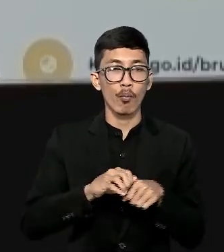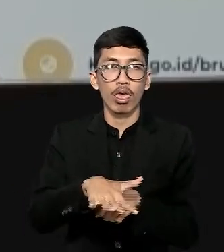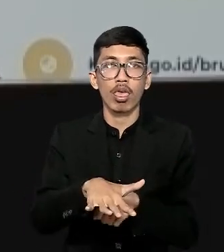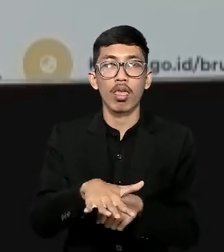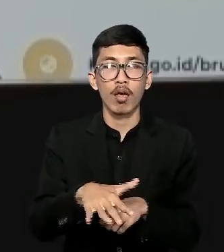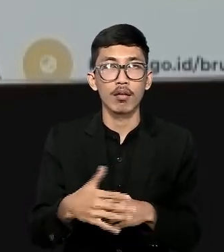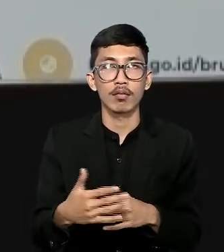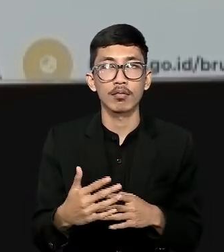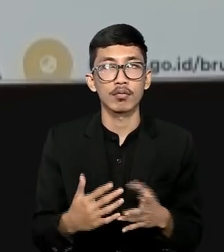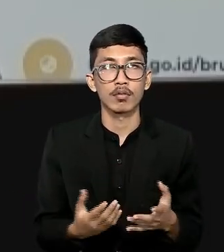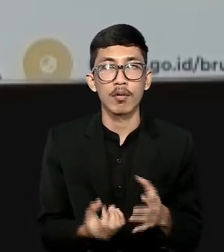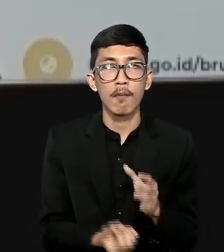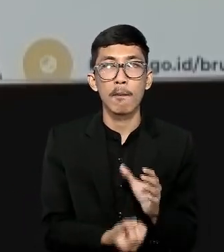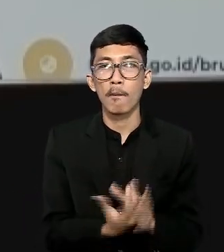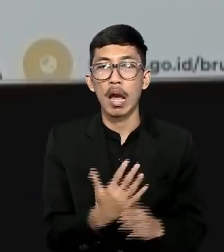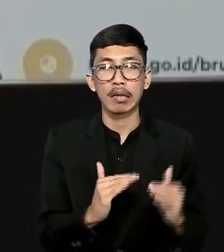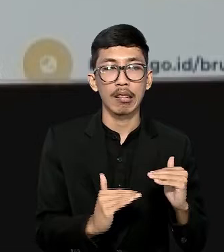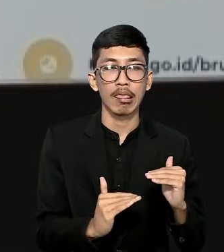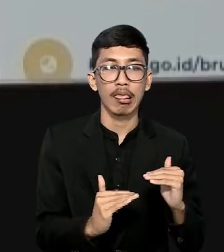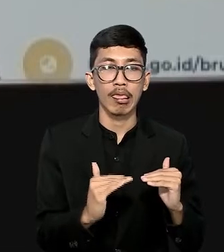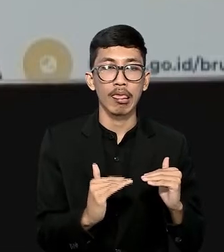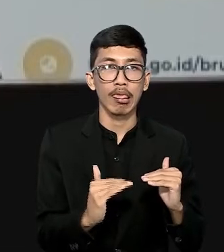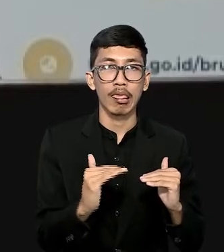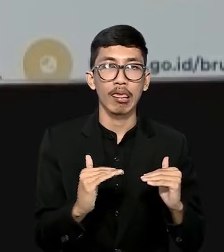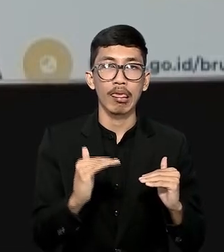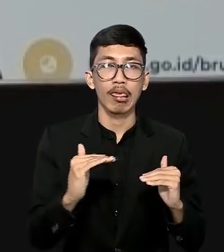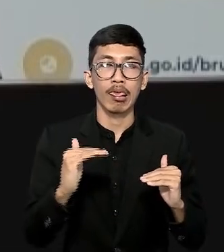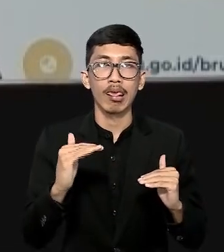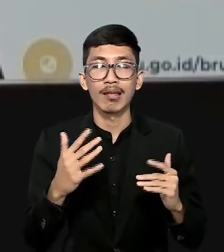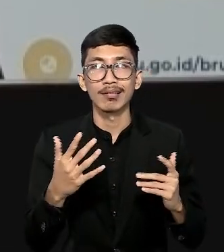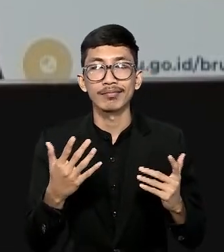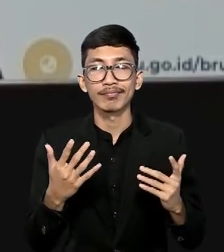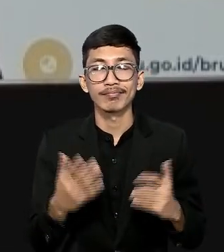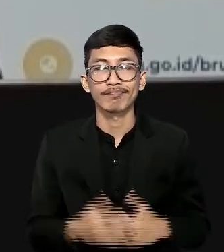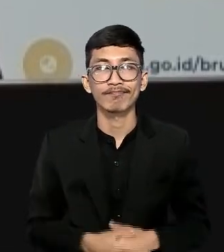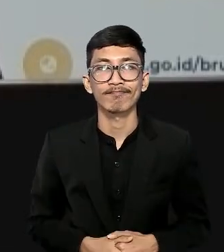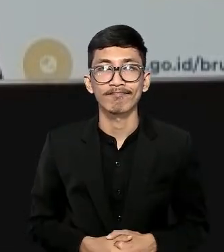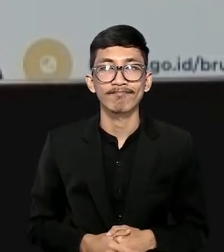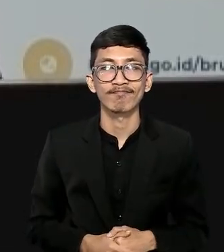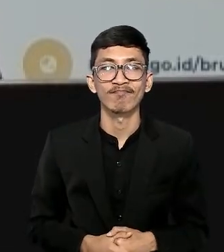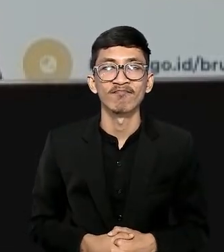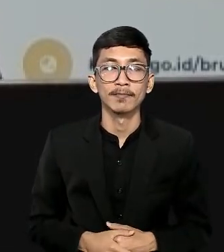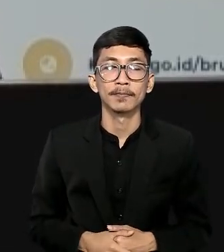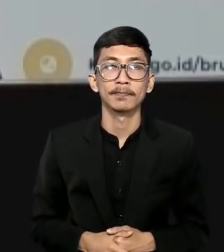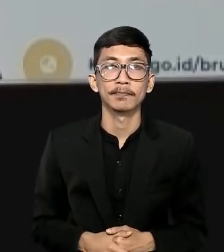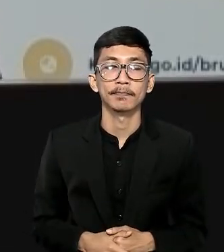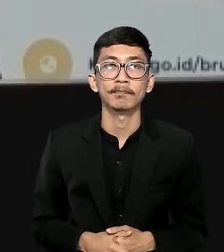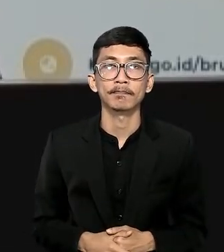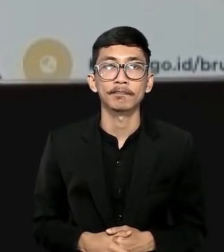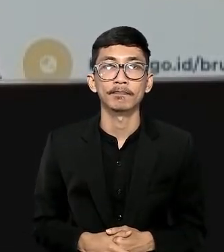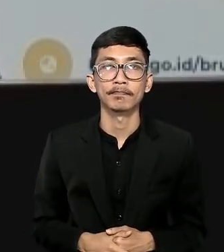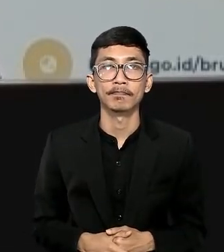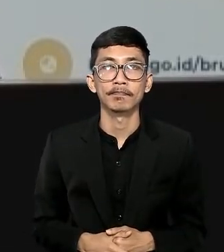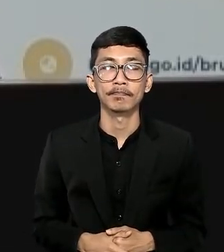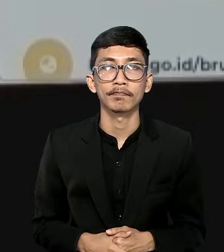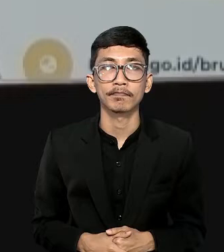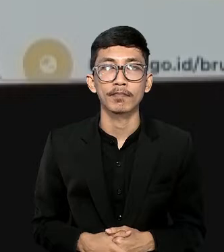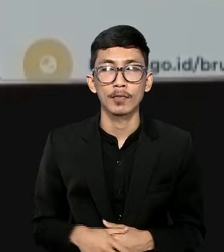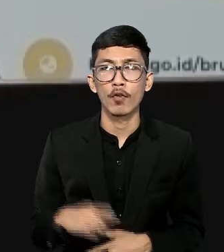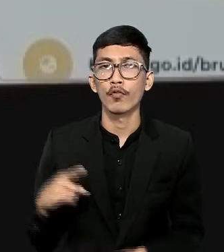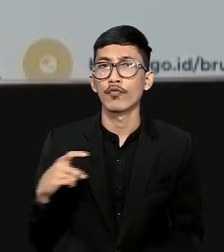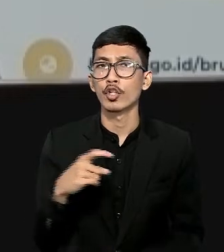perkembangannya tidak terlalu maka dari itu yulfian Center for disease prevention and control mengklarifikasikan varian ini